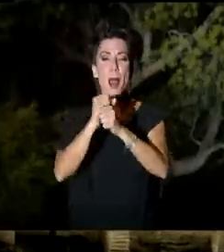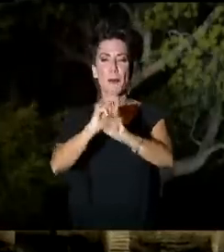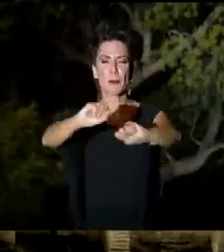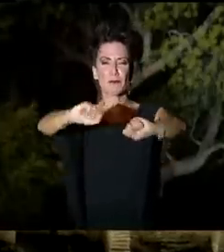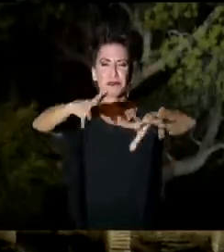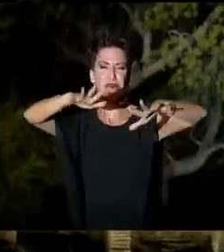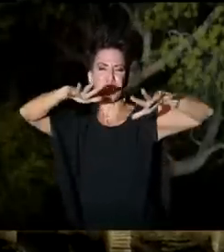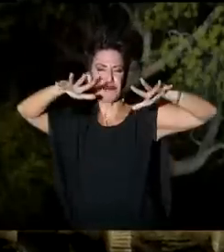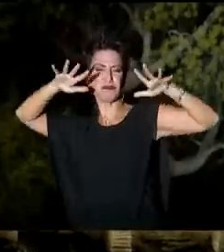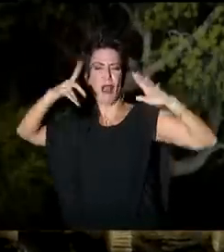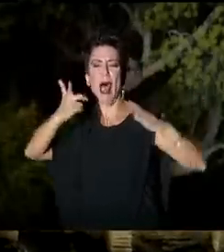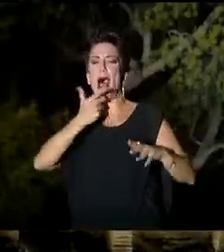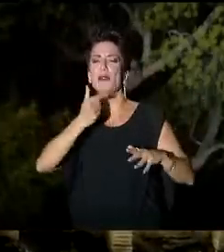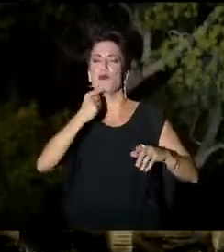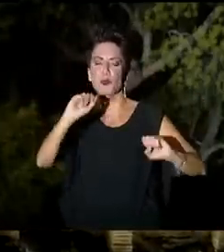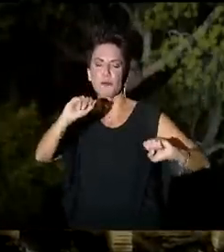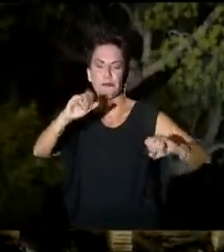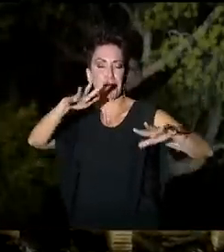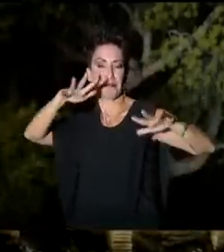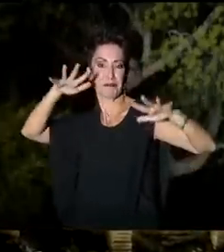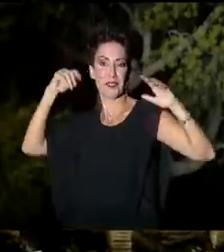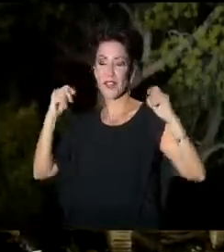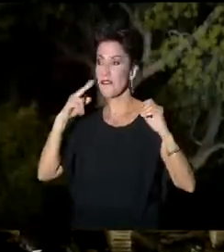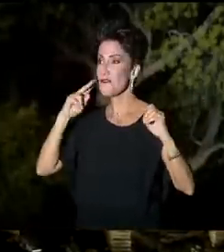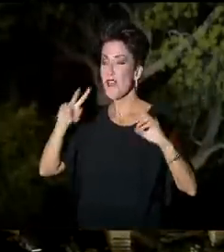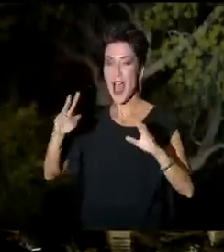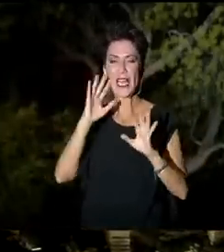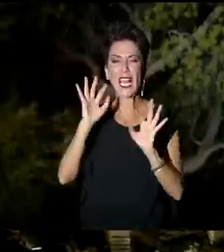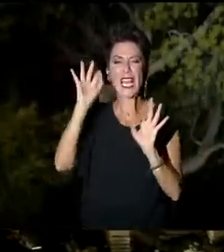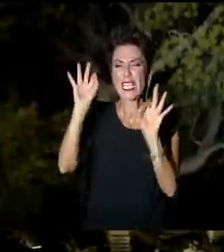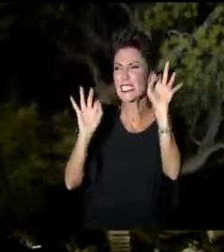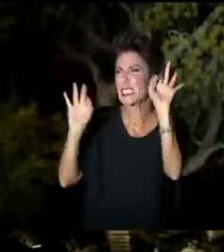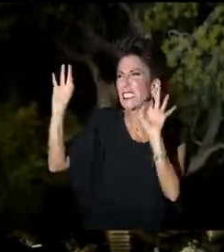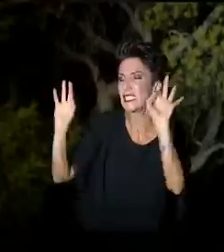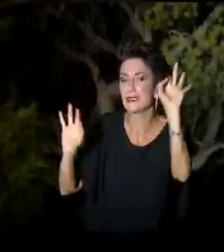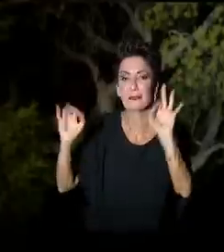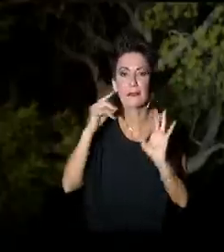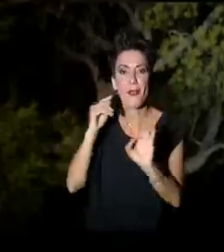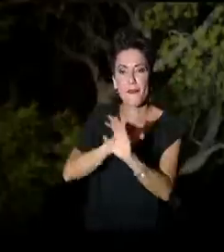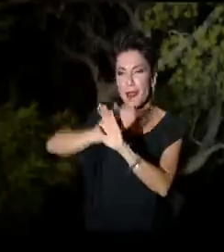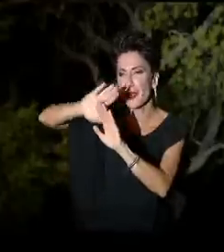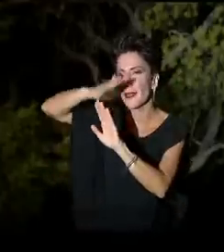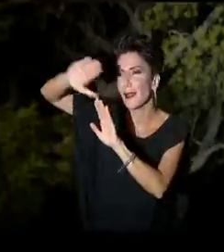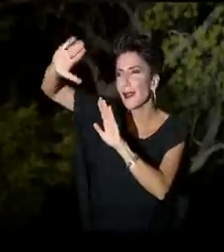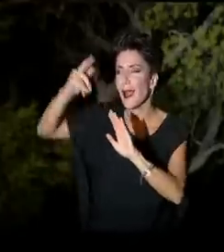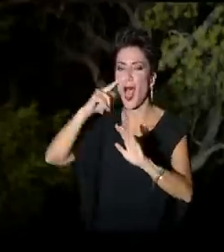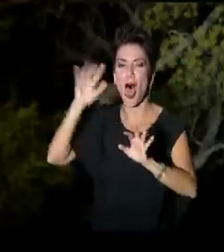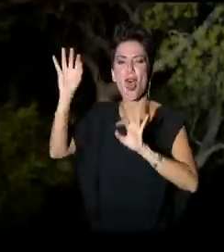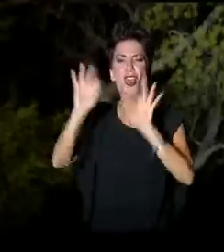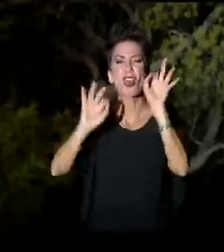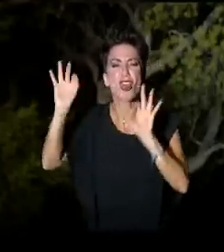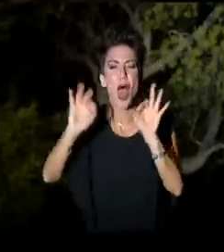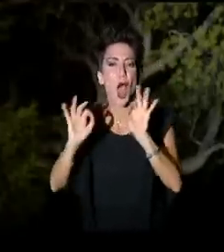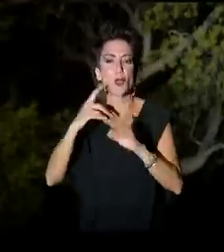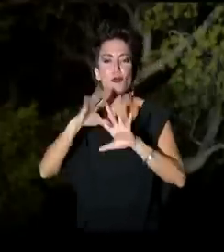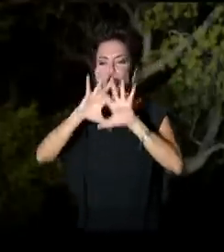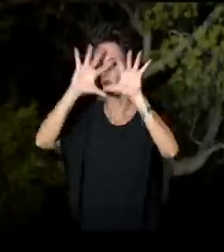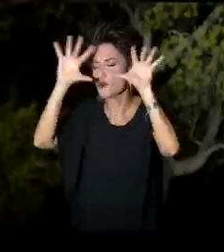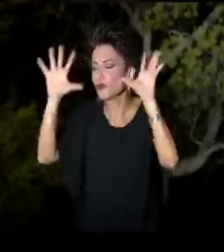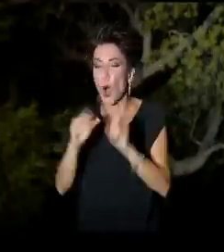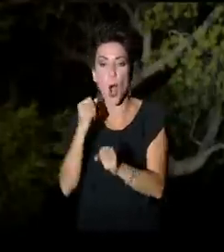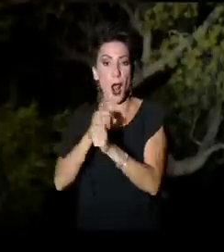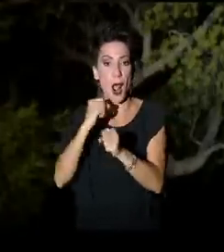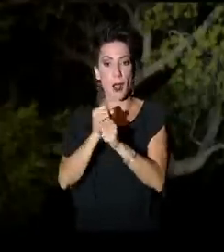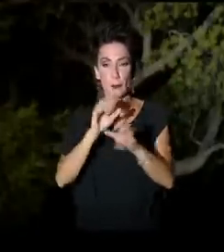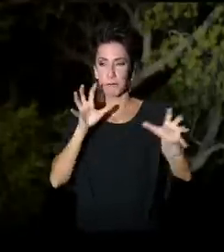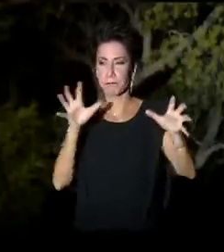υλικό. Εξαίρεται κάθε πτυχή, κάθε γεωμετρικό σχήμα, τονίζεται το ανάγλυφο της διακόσμησης κάθε μνημείου. Αναδεικνύεται ο όγκος